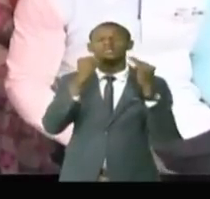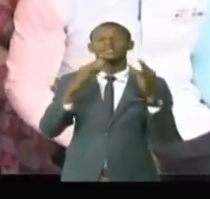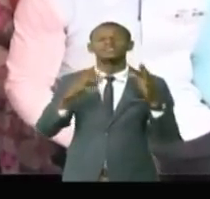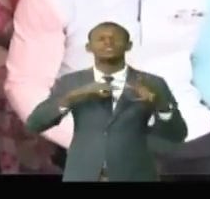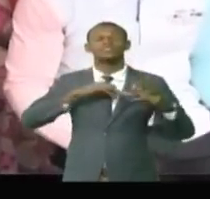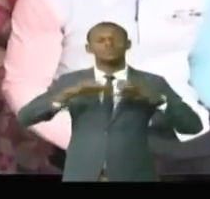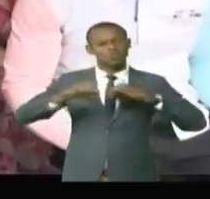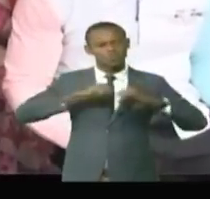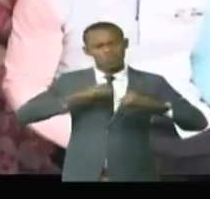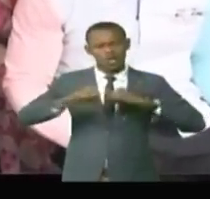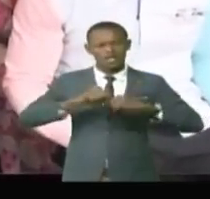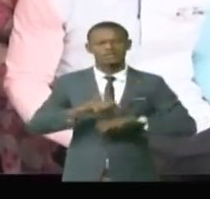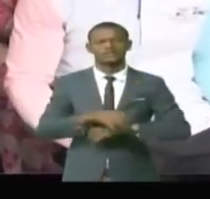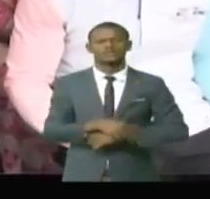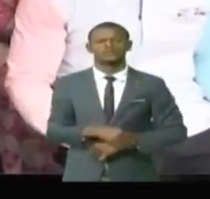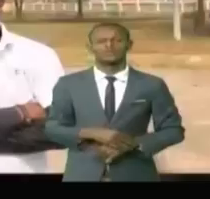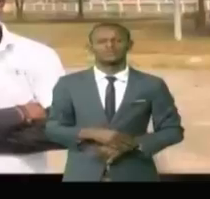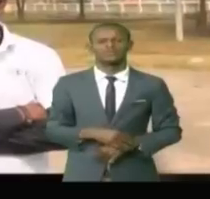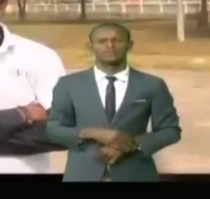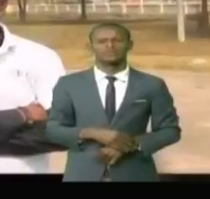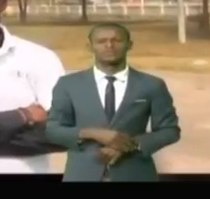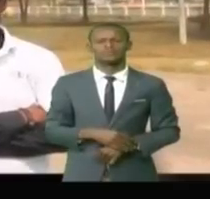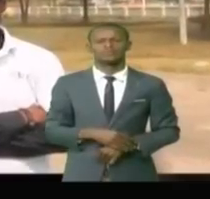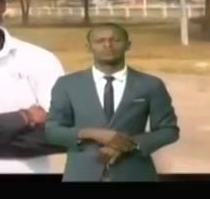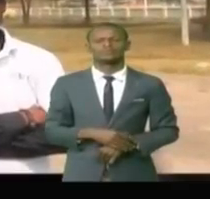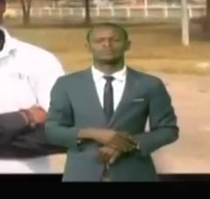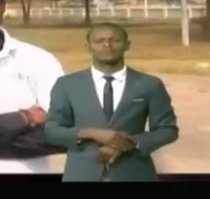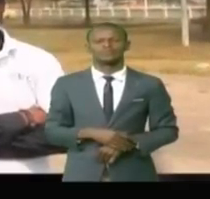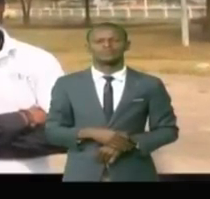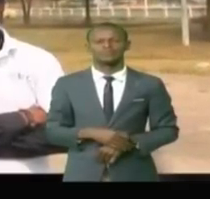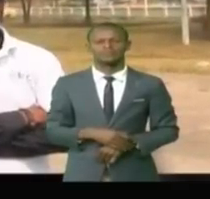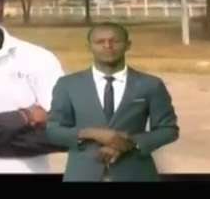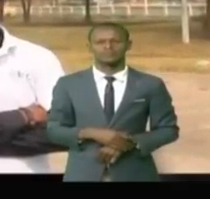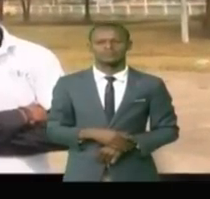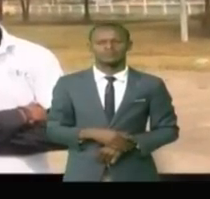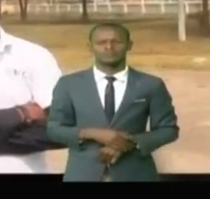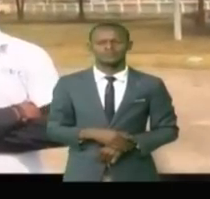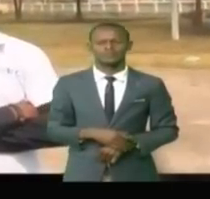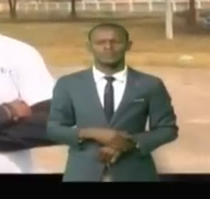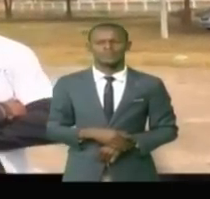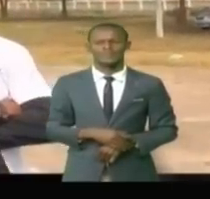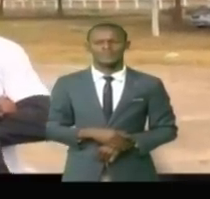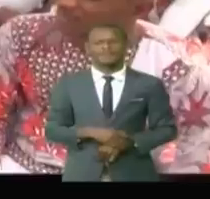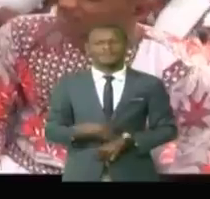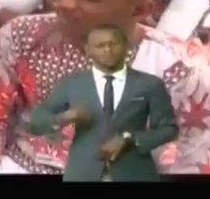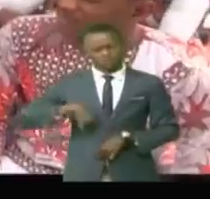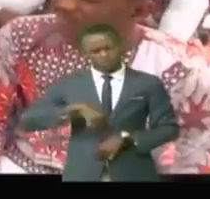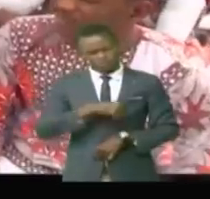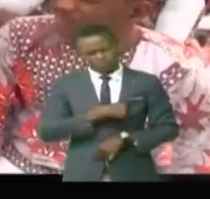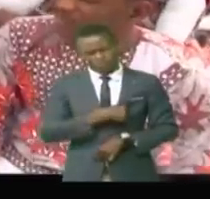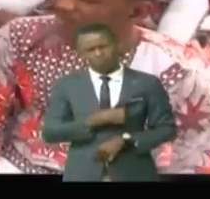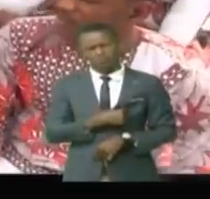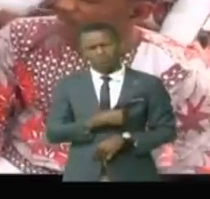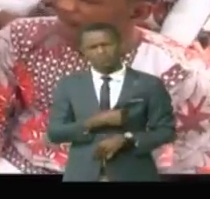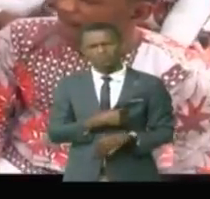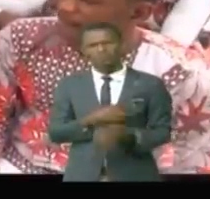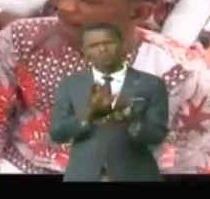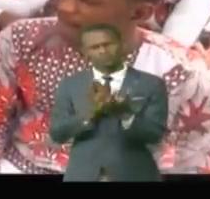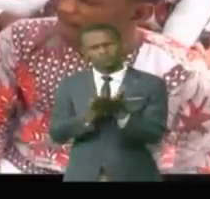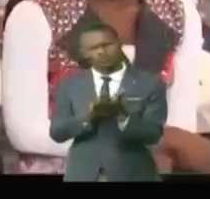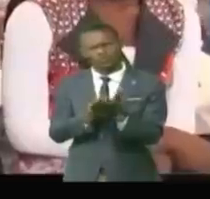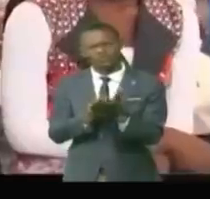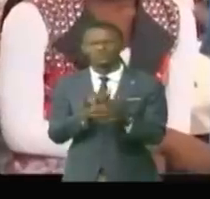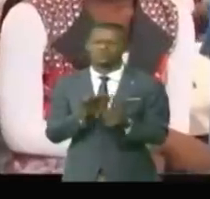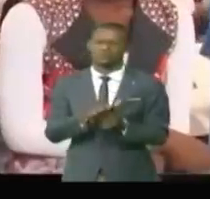moment où la RDC se prépare pour les élections, nous félicitons la CENI,